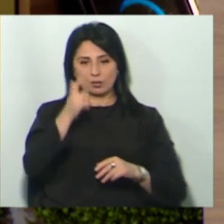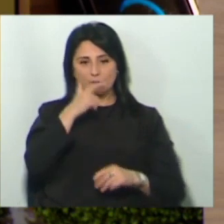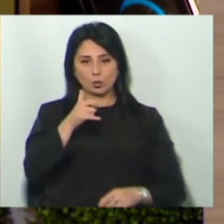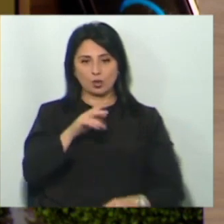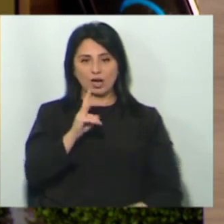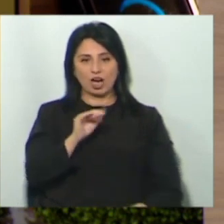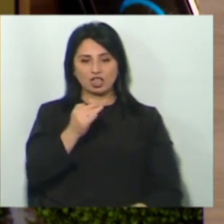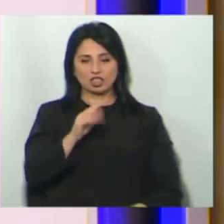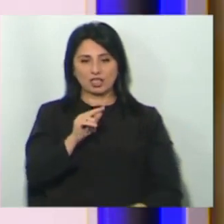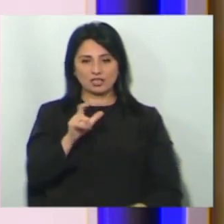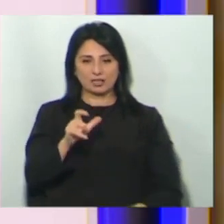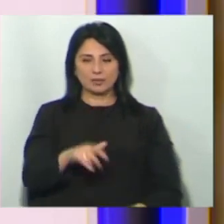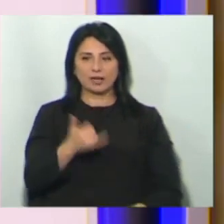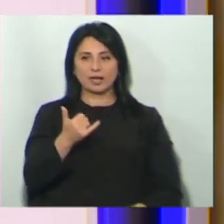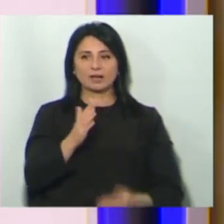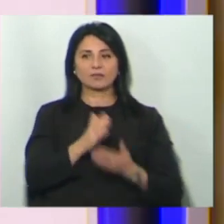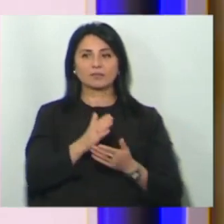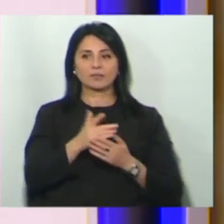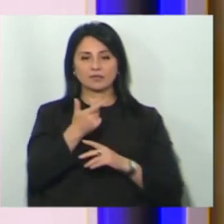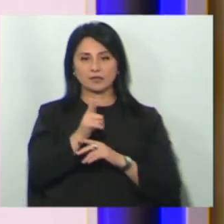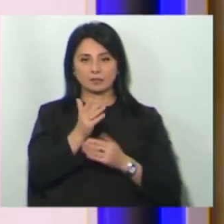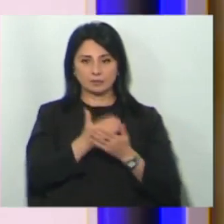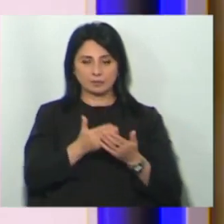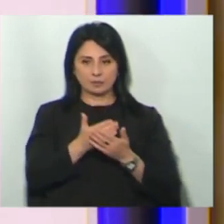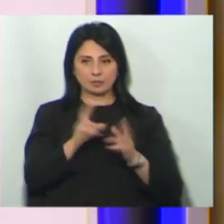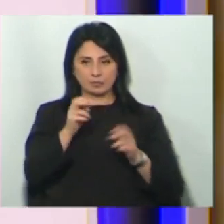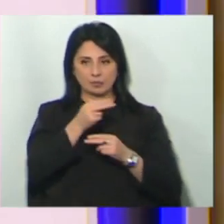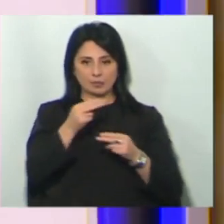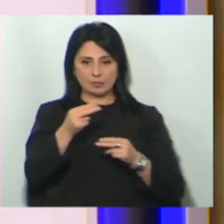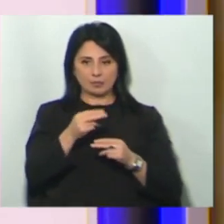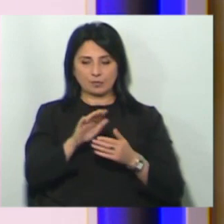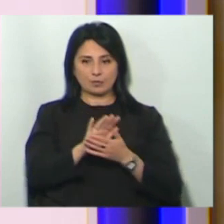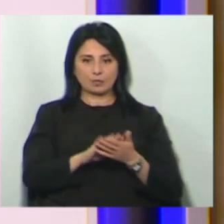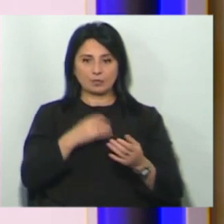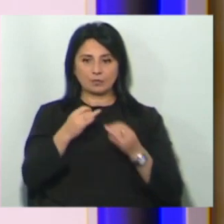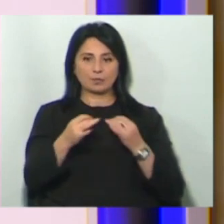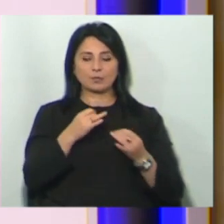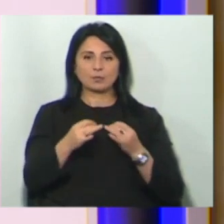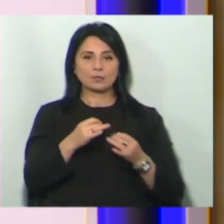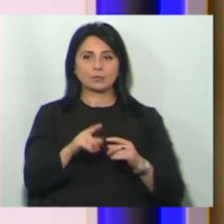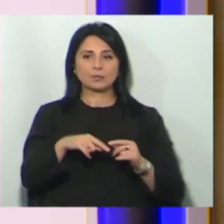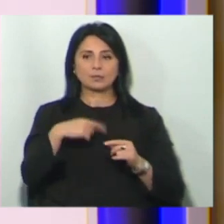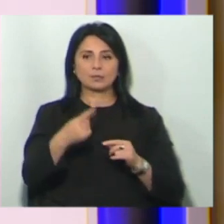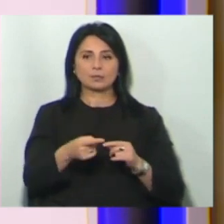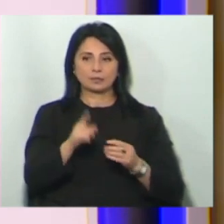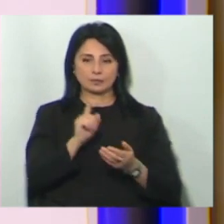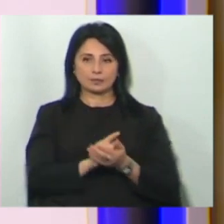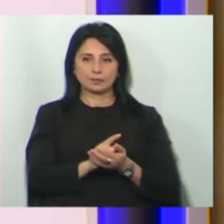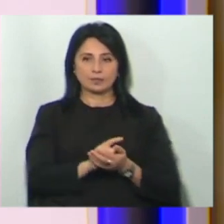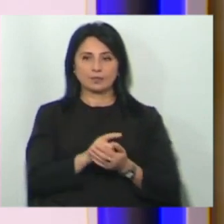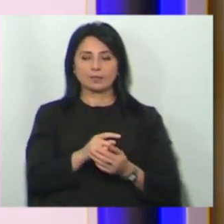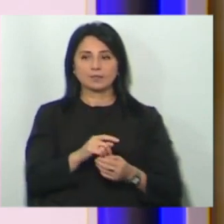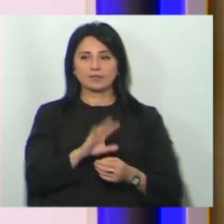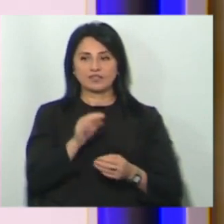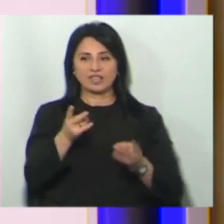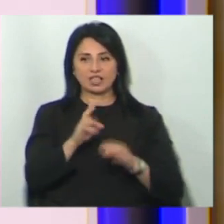გუგა ქაშიპაძე ჩვენ ახლა გვაქვს ვიდეო რჩევა რომელიც თემატურად გააგრძელებს ჩვენ საუბარს და შემდეგ რასაკვირველია გადაცემის